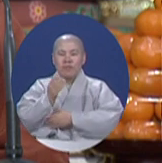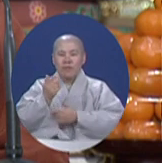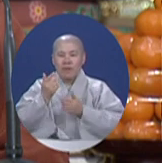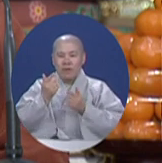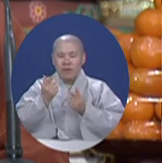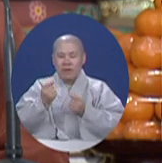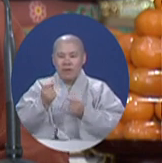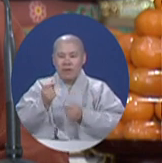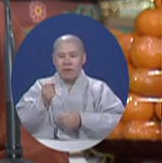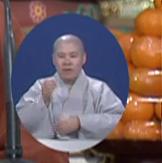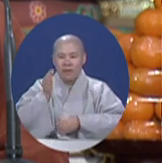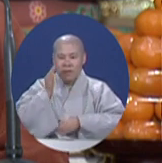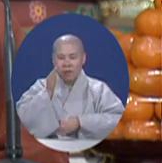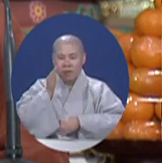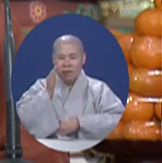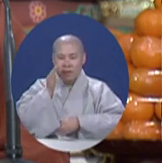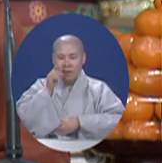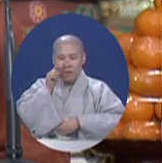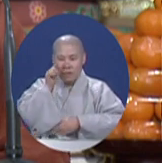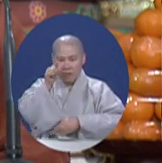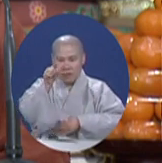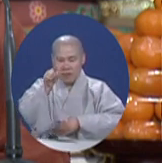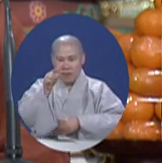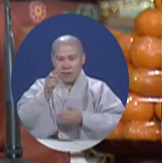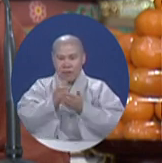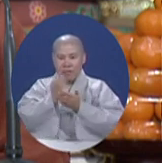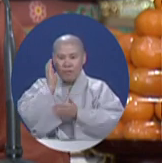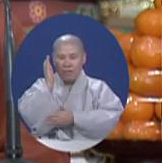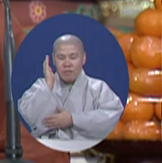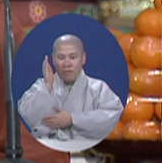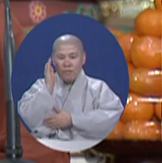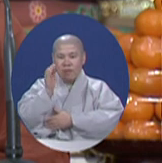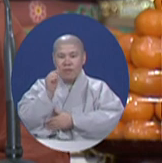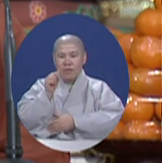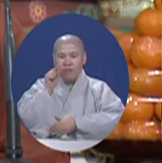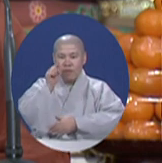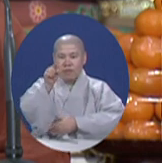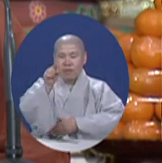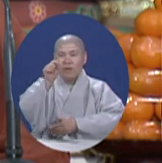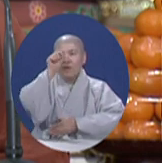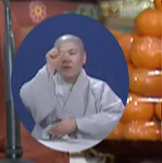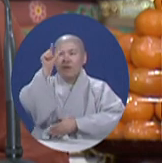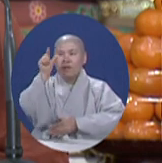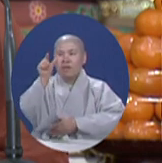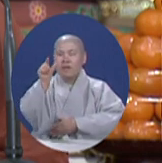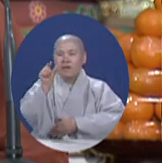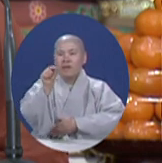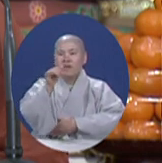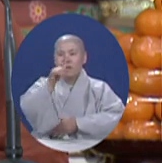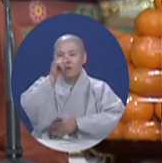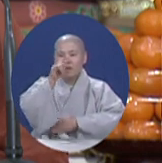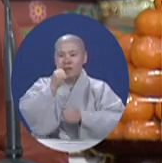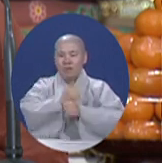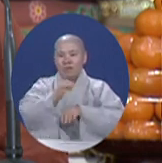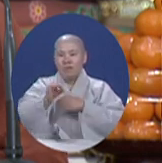이런 직지법문을 떡 봐가지고 손가락으로 저기 달이 있다 했으면 그 달을 봐야 되는 거지. 이런